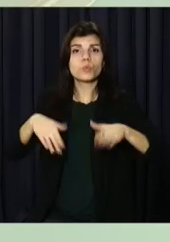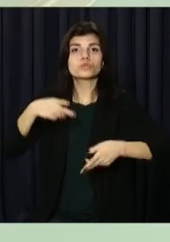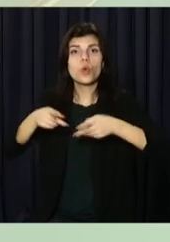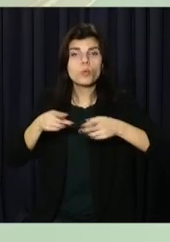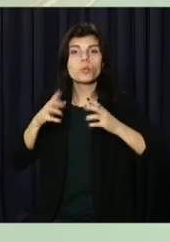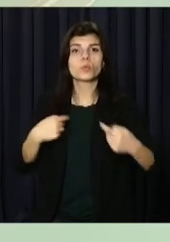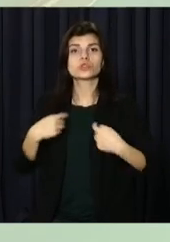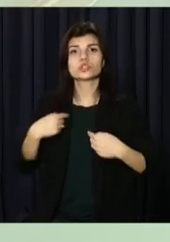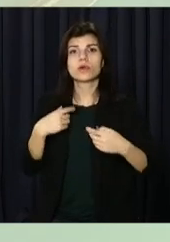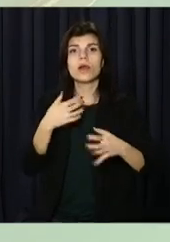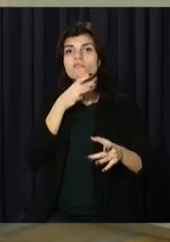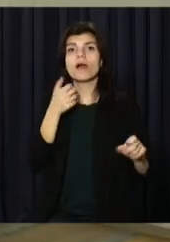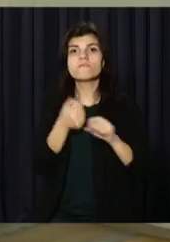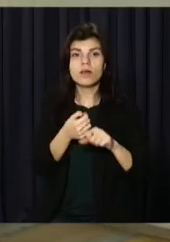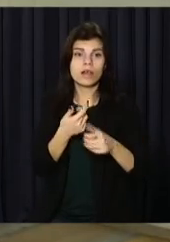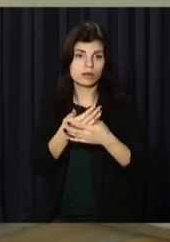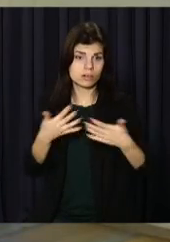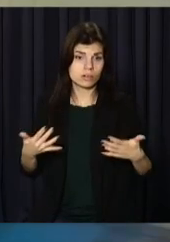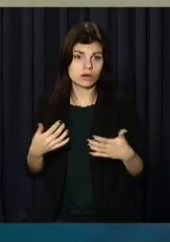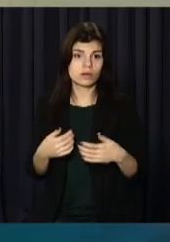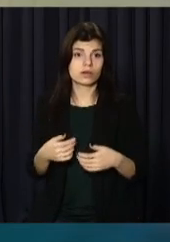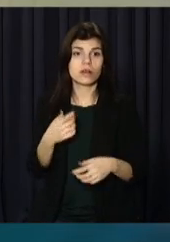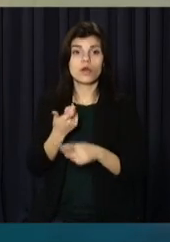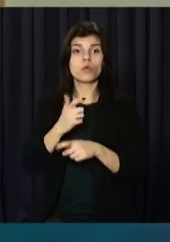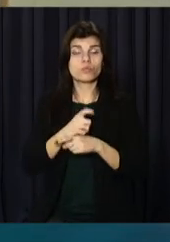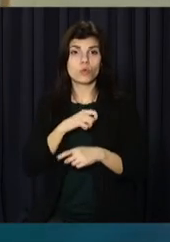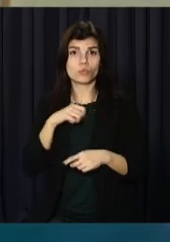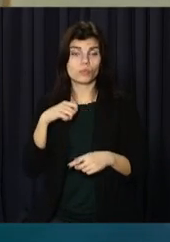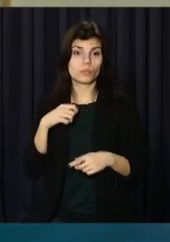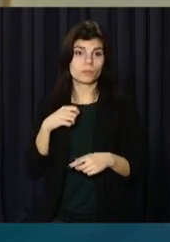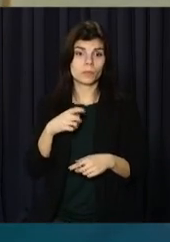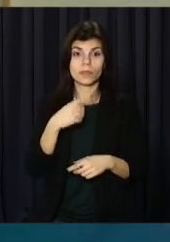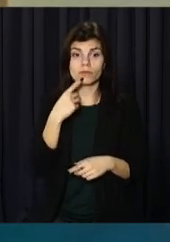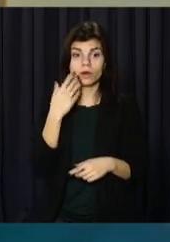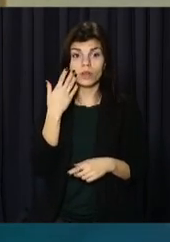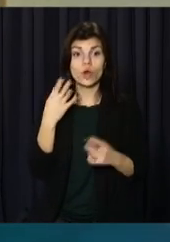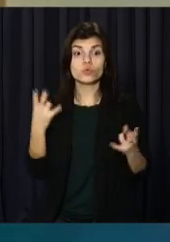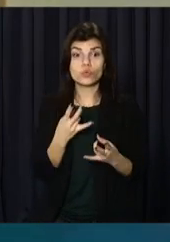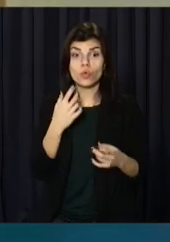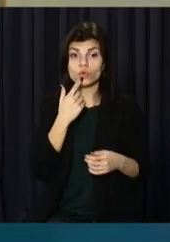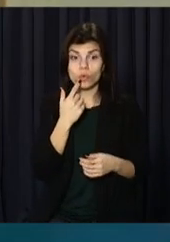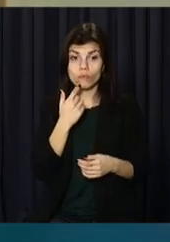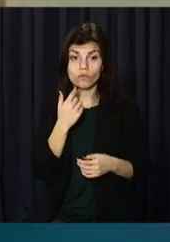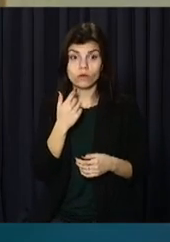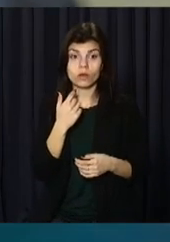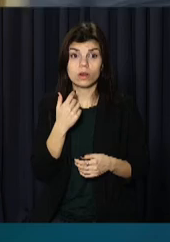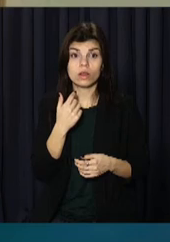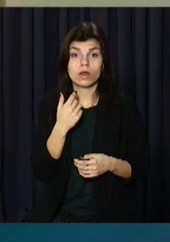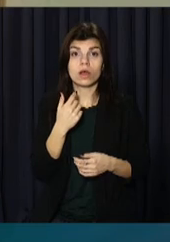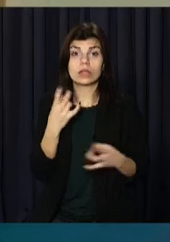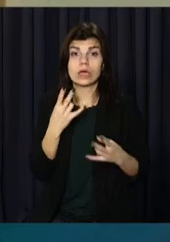та постраждалі внаслідок ДТП. Найбільший жах, коли ти дзвониш, кажеш, мені потрібна кров, наприклад, 3 гемокони, а тобі кажуть, я тільки